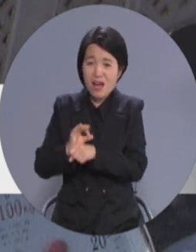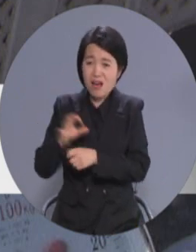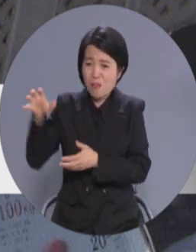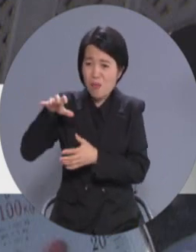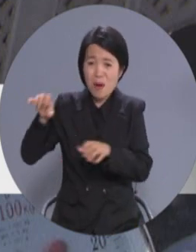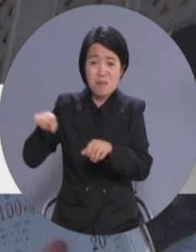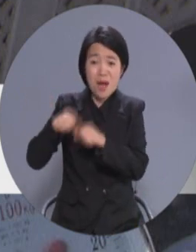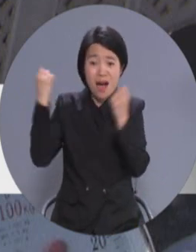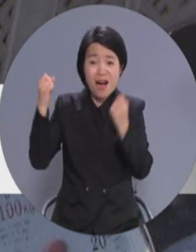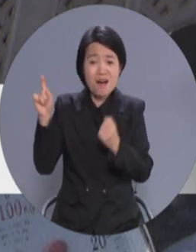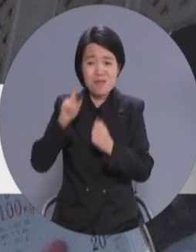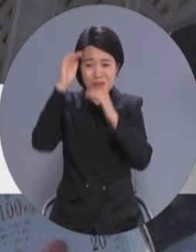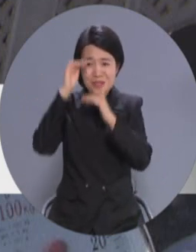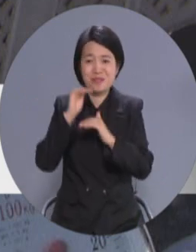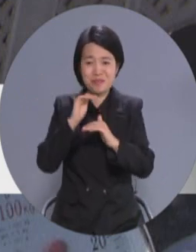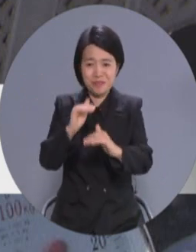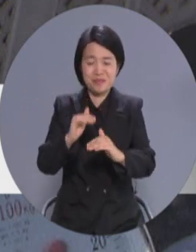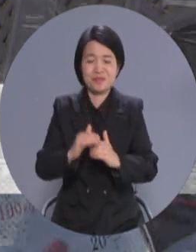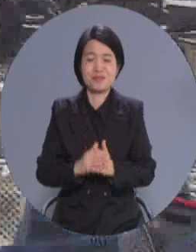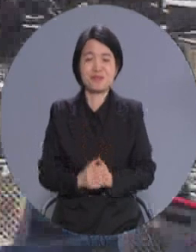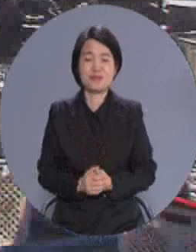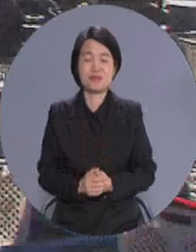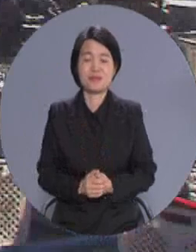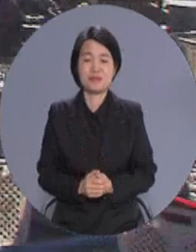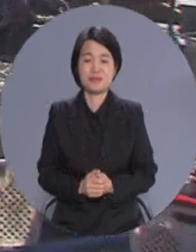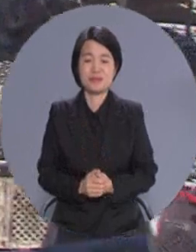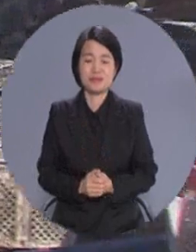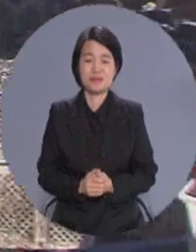최양지 기자가 현장을 다녀왔습니다.